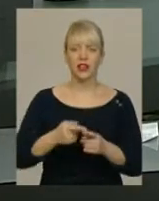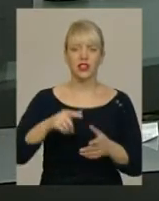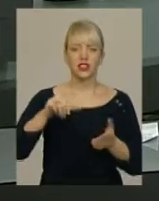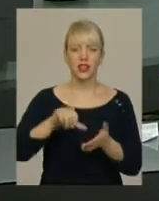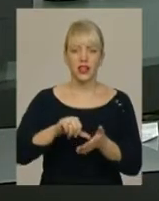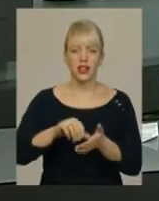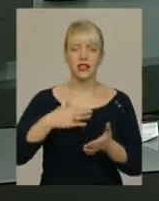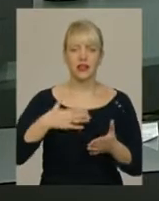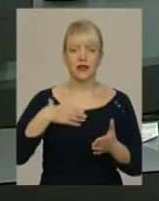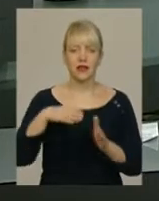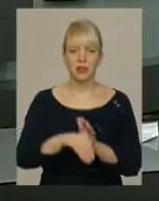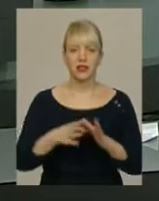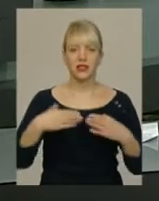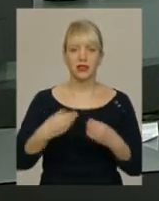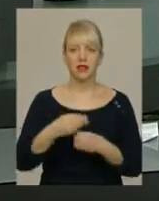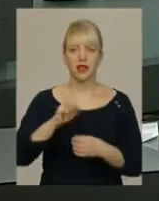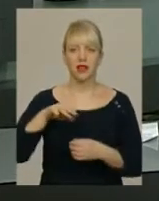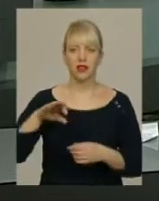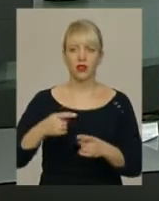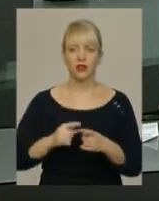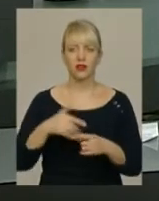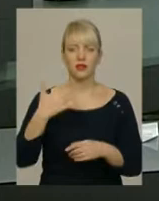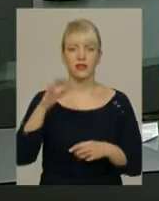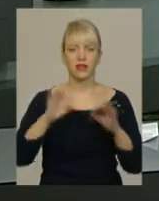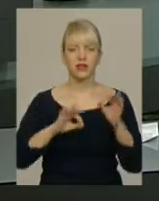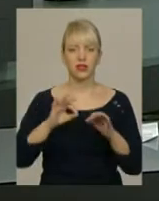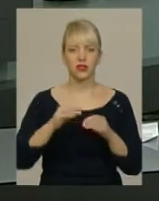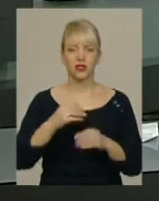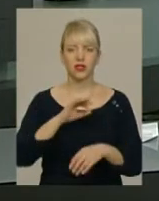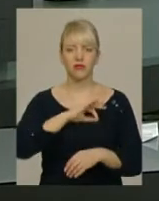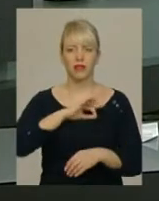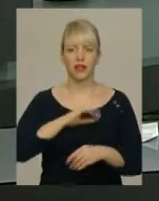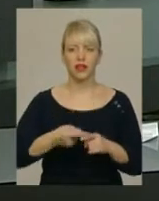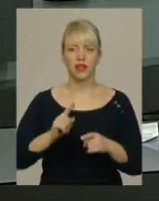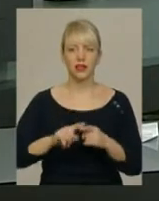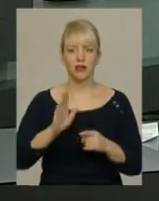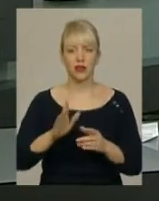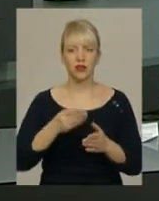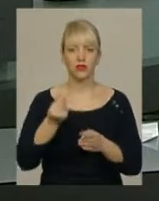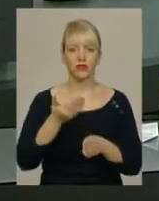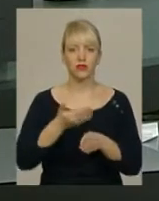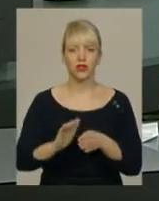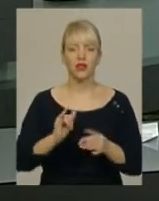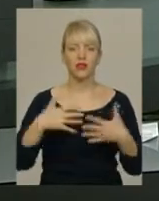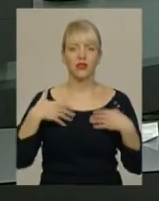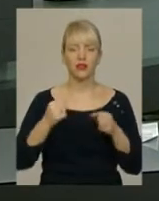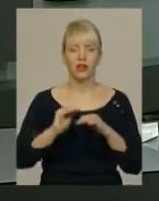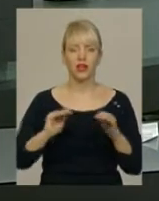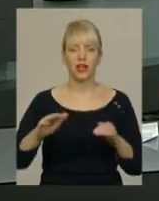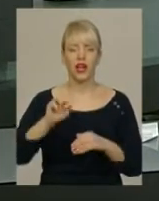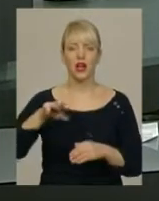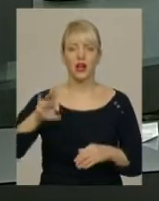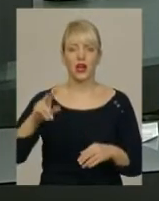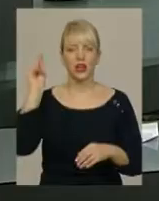Пільга становитиме 50%. Це понад ту, яку гарантує держава. Гроші виділять і на оздоровлення дітей учасників АТО та навчання